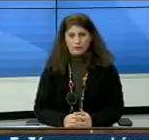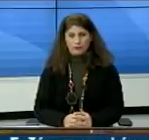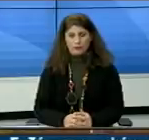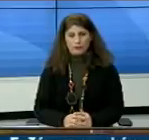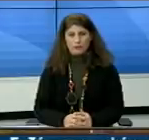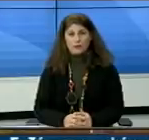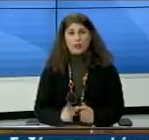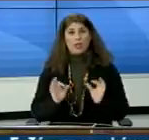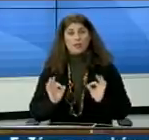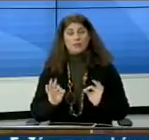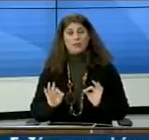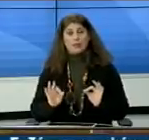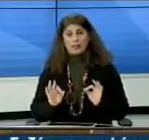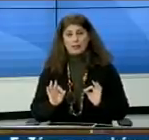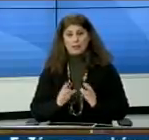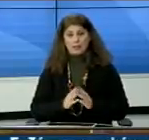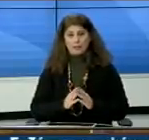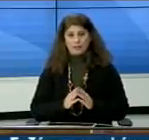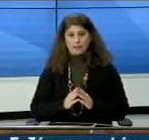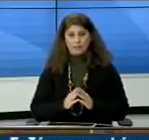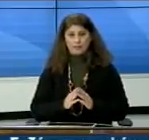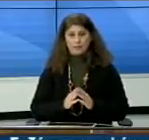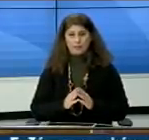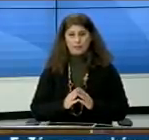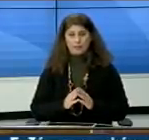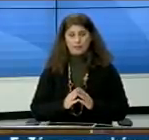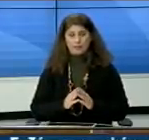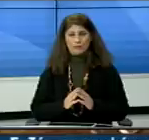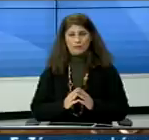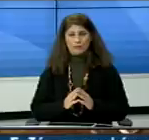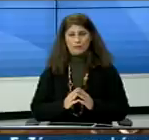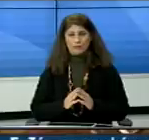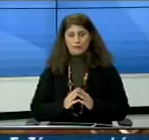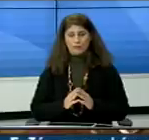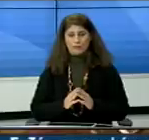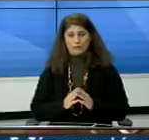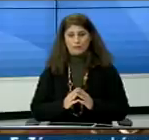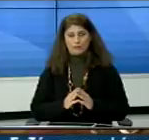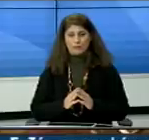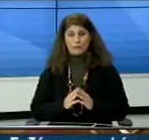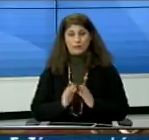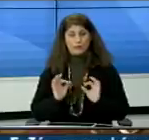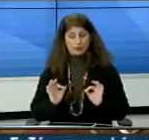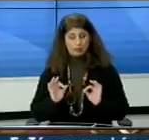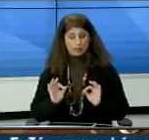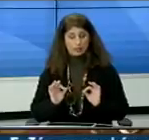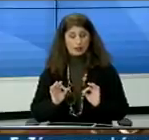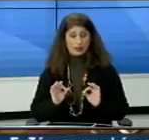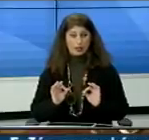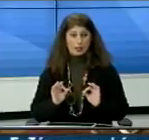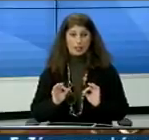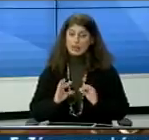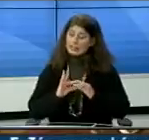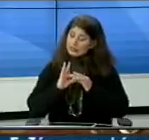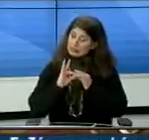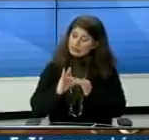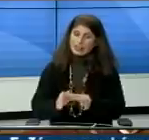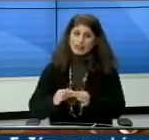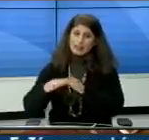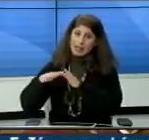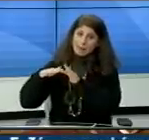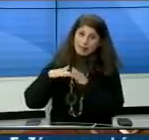Βέβαια δεν παραλείψατε. Παρακαλώ. Να λείπουν οι προτροπές. Να επιτίθεστε. Δεν